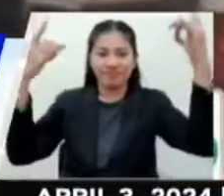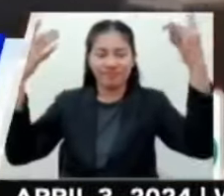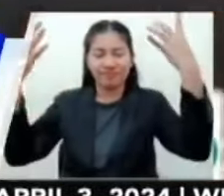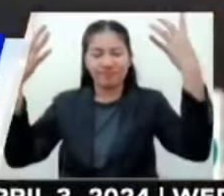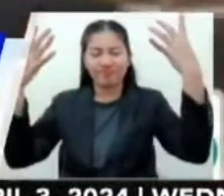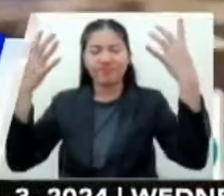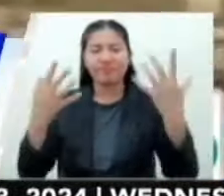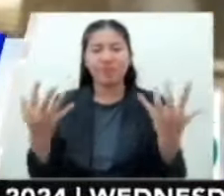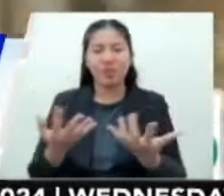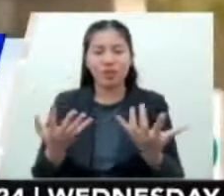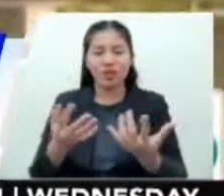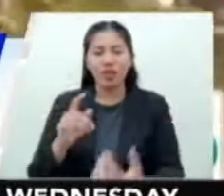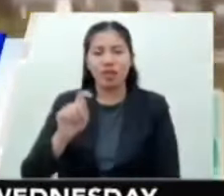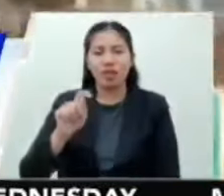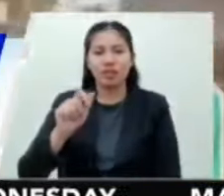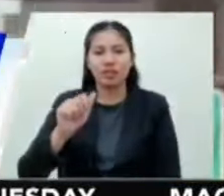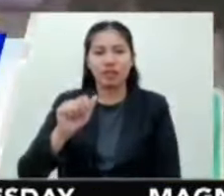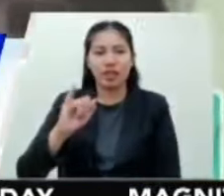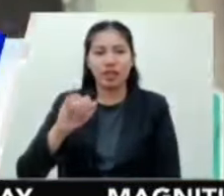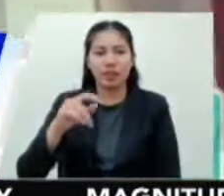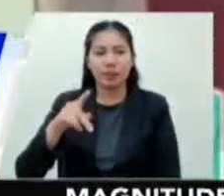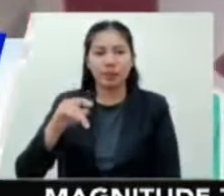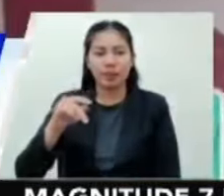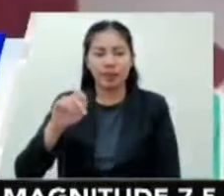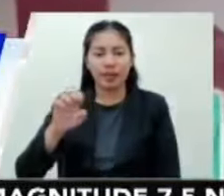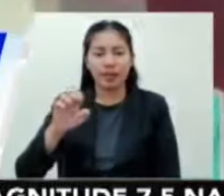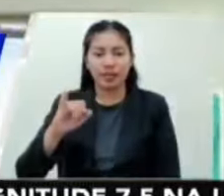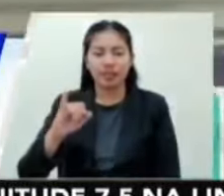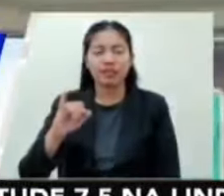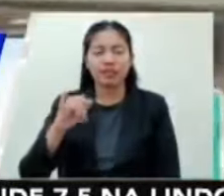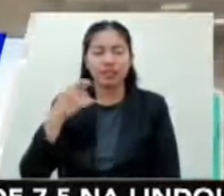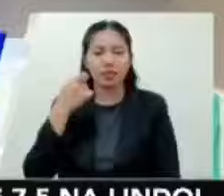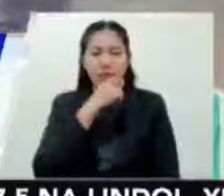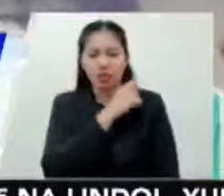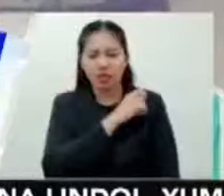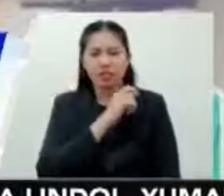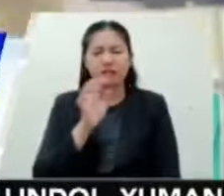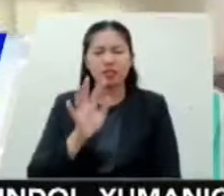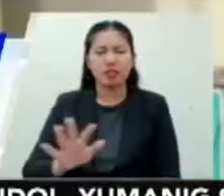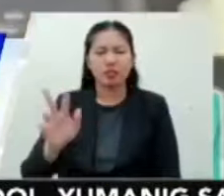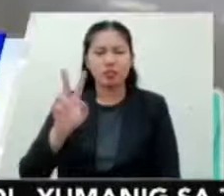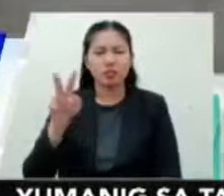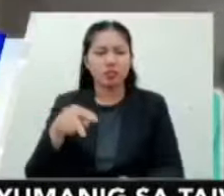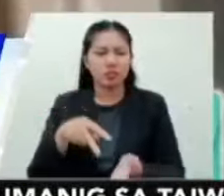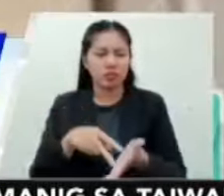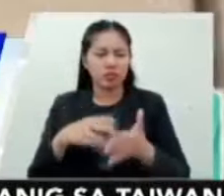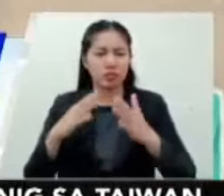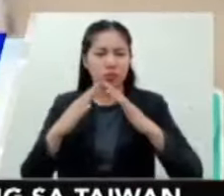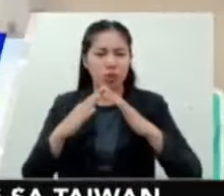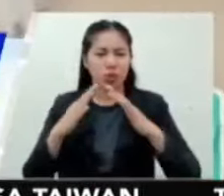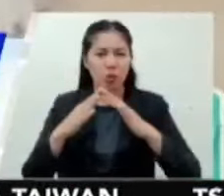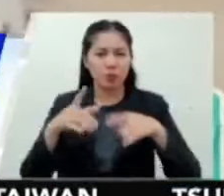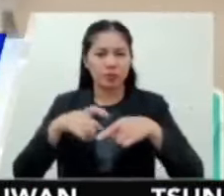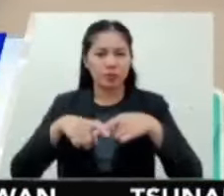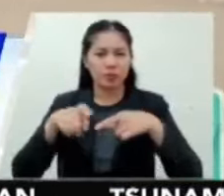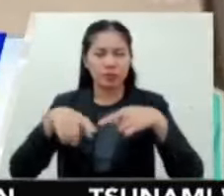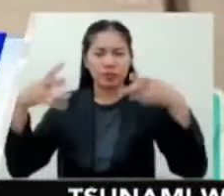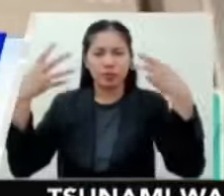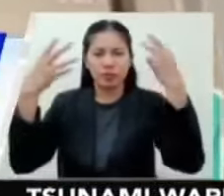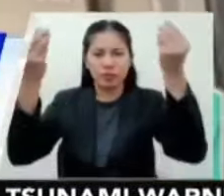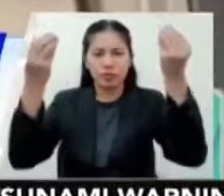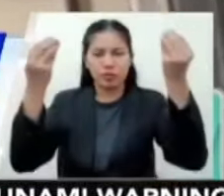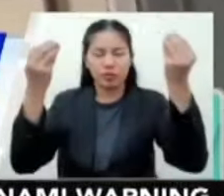ng Taiwan, mahigit 80,000 bahay ang nawala ng kuryente. Sa Kaohsiung, inilikas ang ilang Pilipinong factory